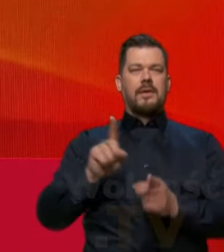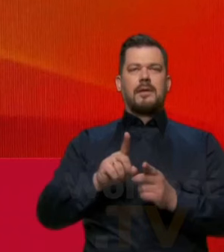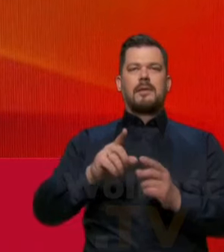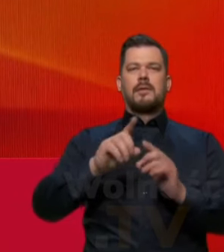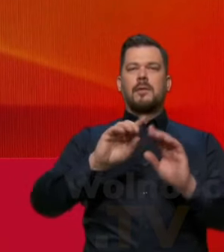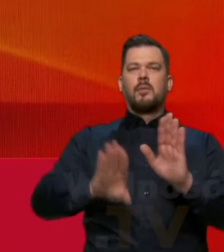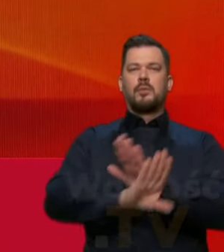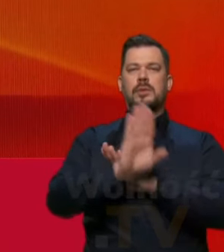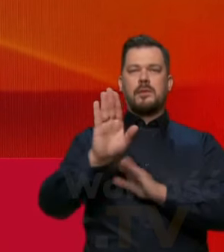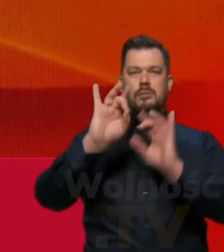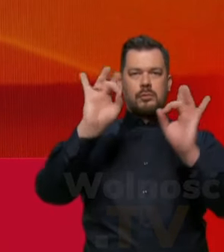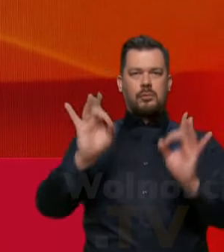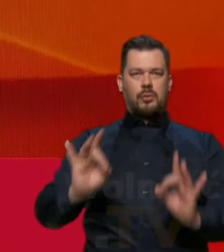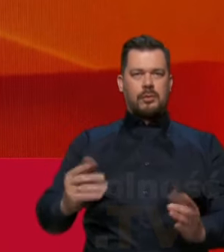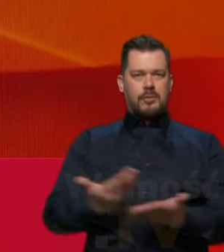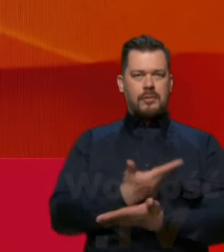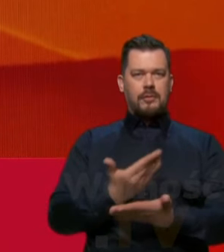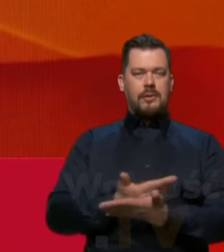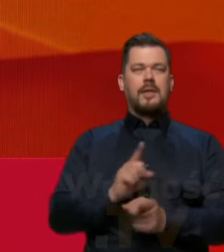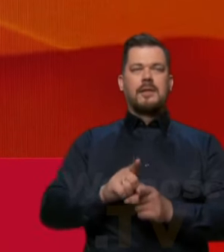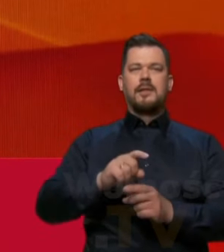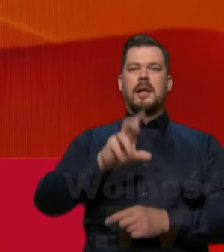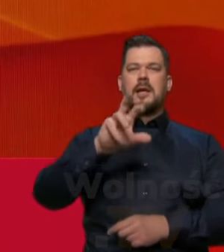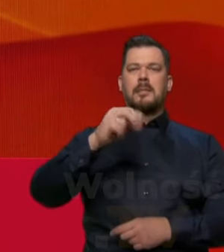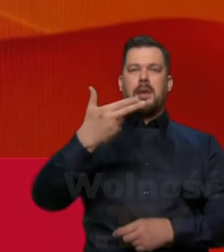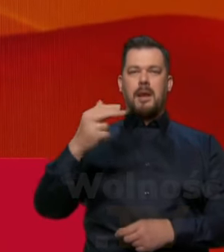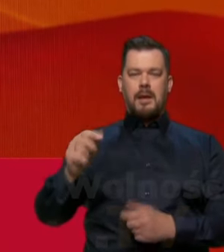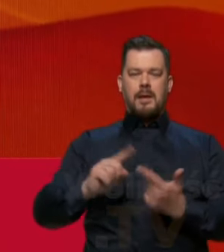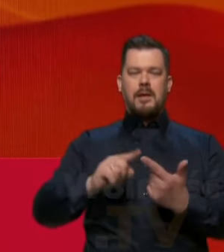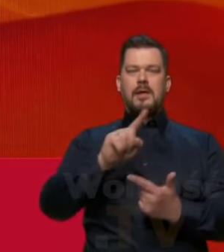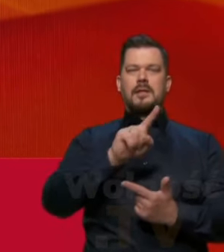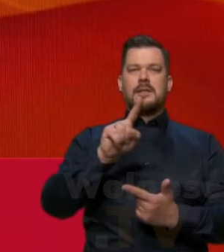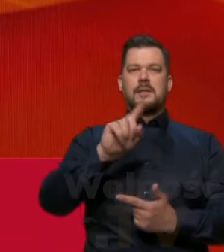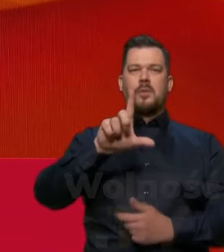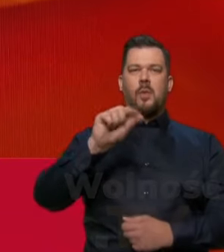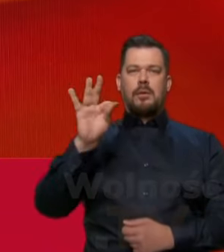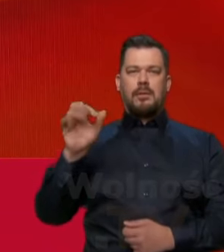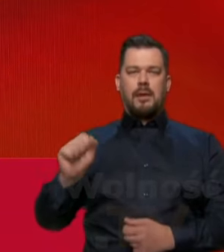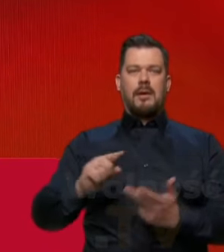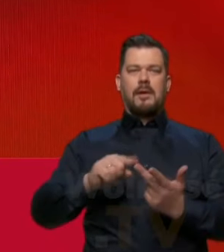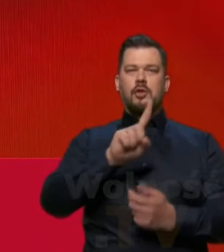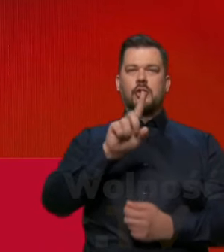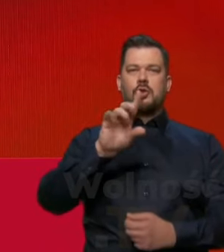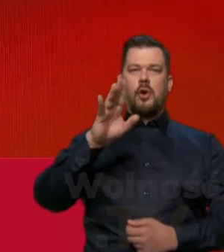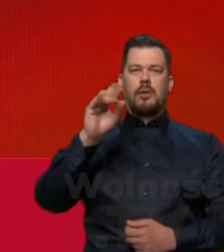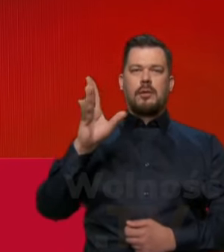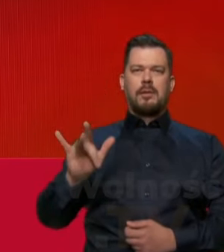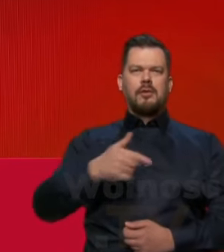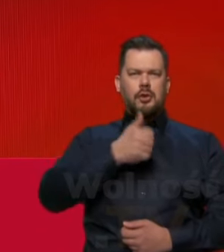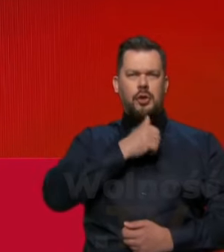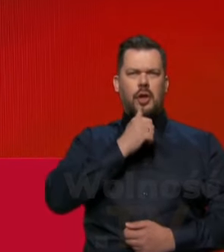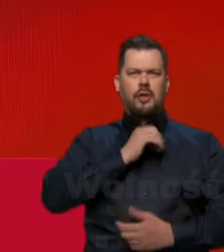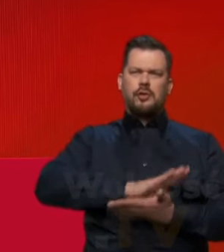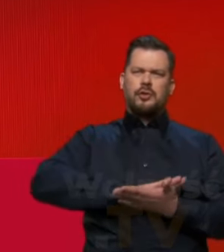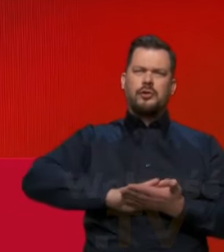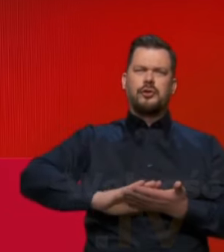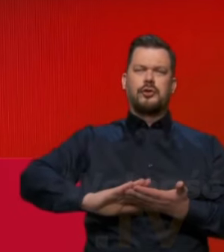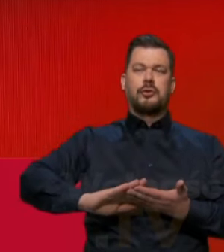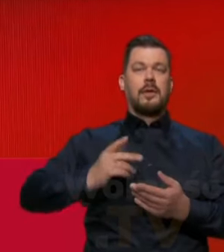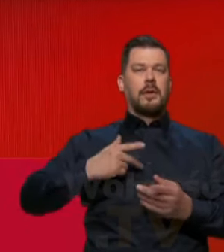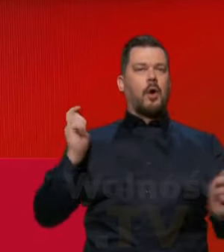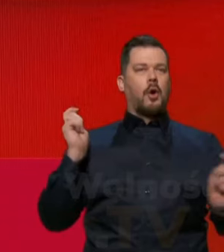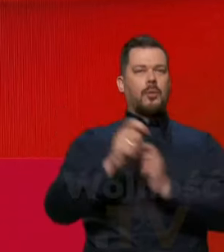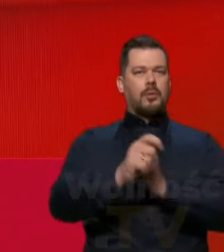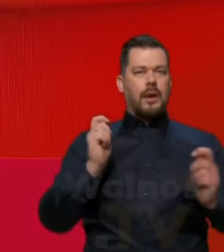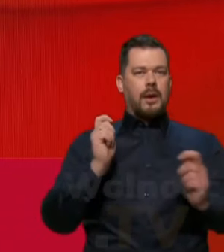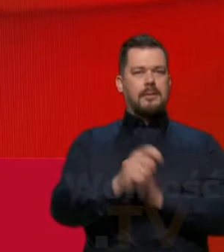Sztuki Nowoczesnej. Zmieniamy ulicę Chmielną, Złotą, Zgody. To będą ulice wreszcie zielone, oddane w ręce warszawiaków. Inwestujemy w komunikację